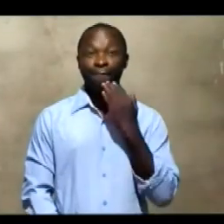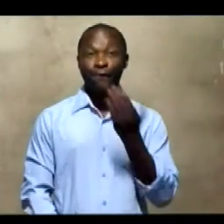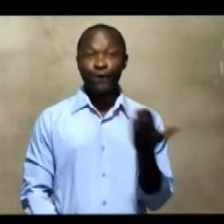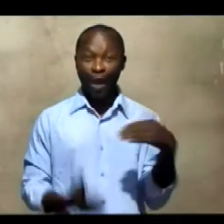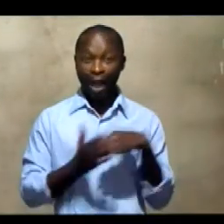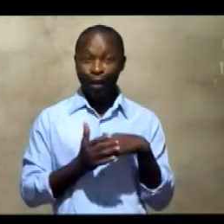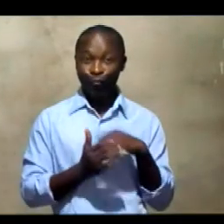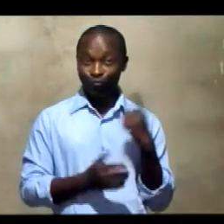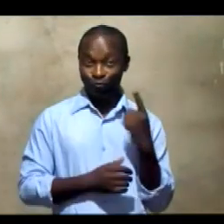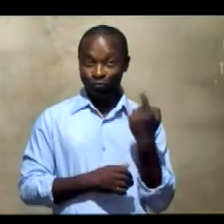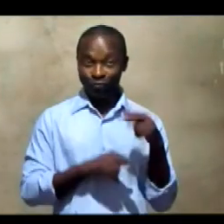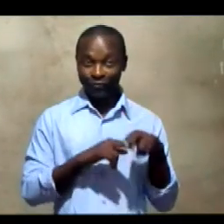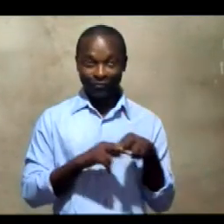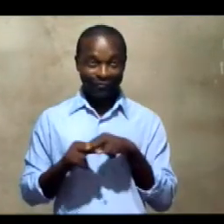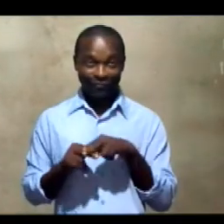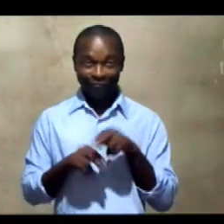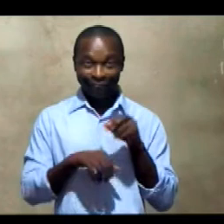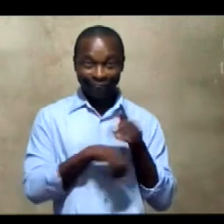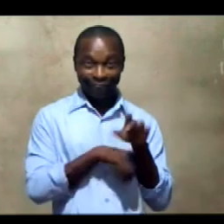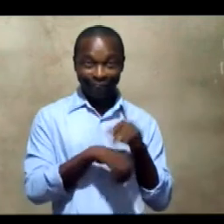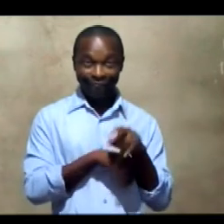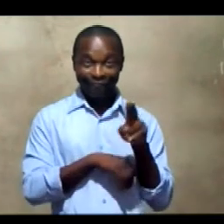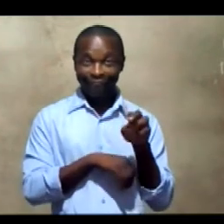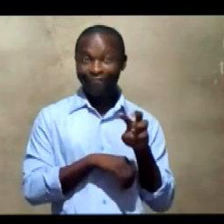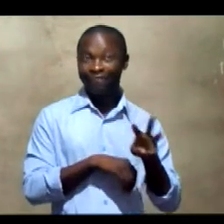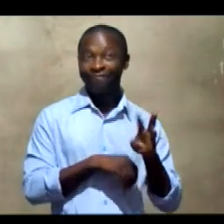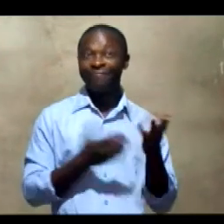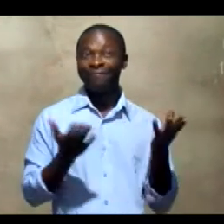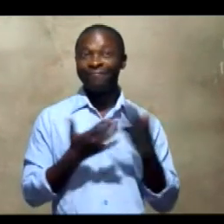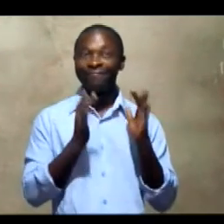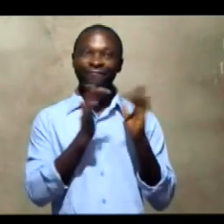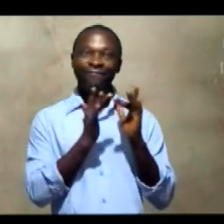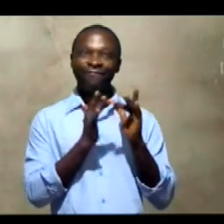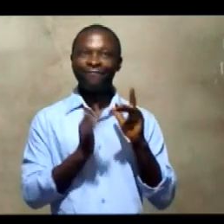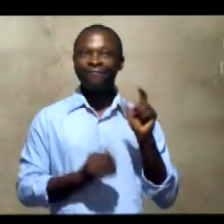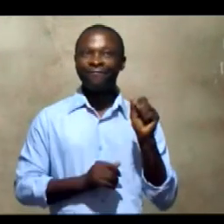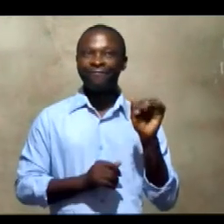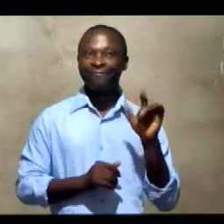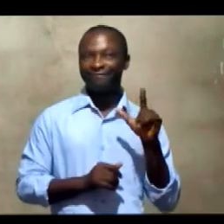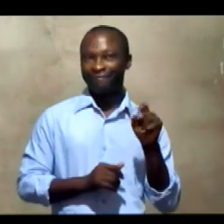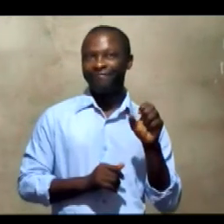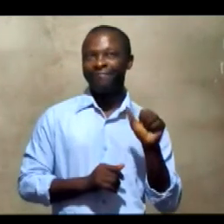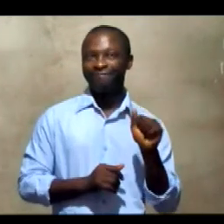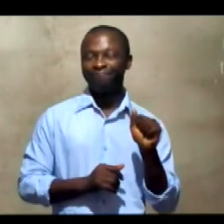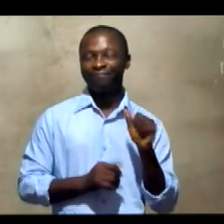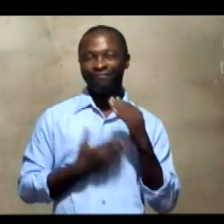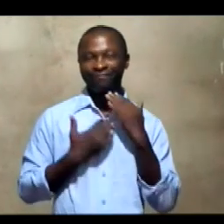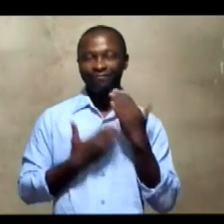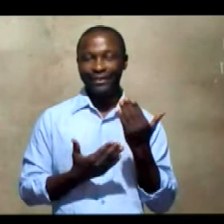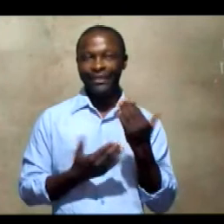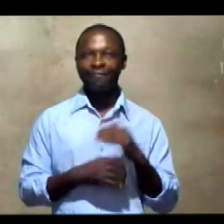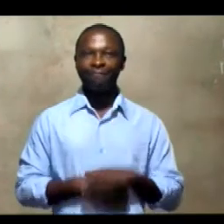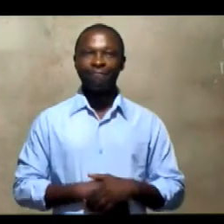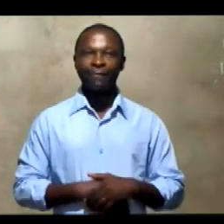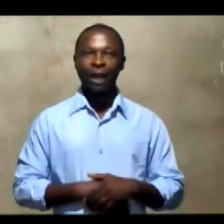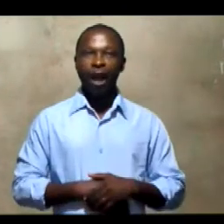suivre cette édition complète de l'information sur Equinox en télévision. Au lendemain de l'annonce du boycott du MRC